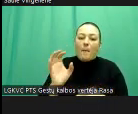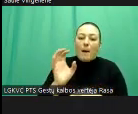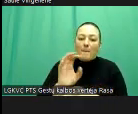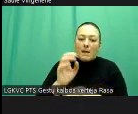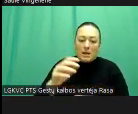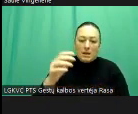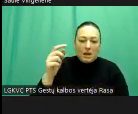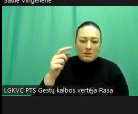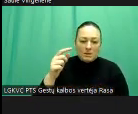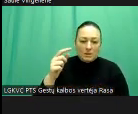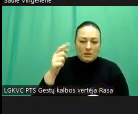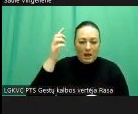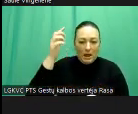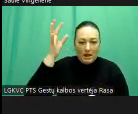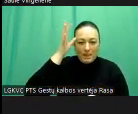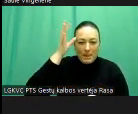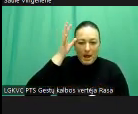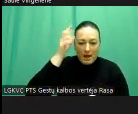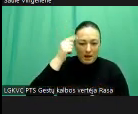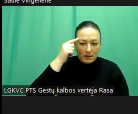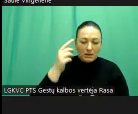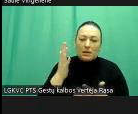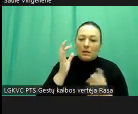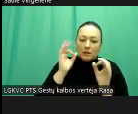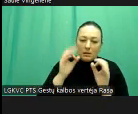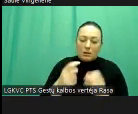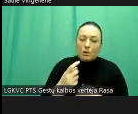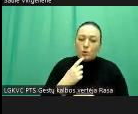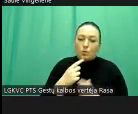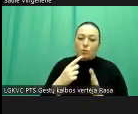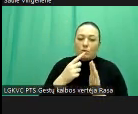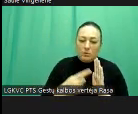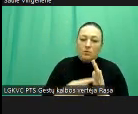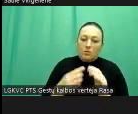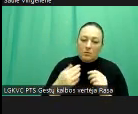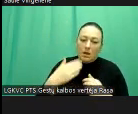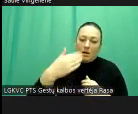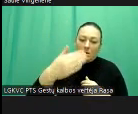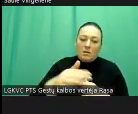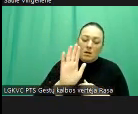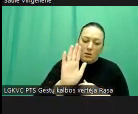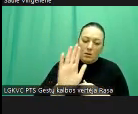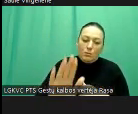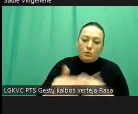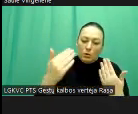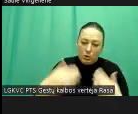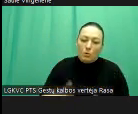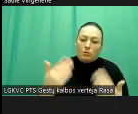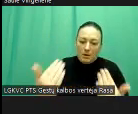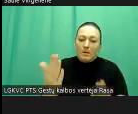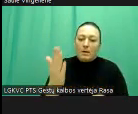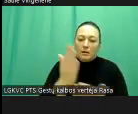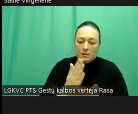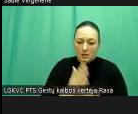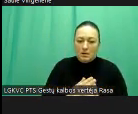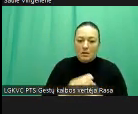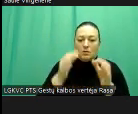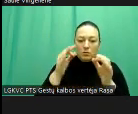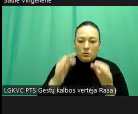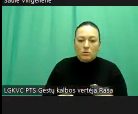yra tikrai sudėtingi klausimai ir jie mūsų laukia. Jie jau yra dabar. Ir iš